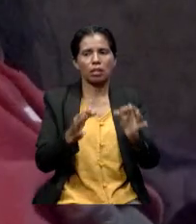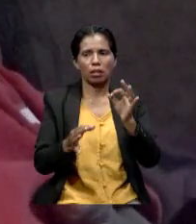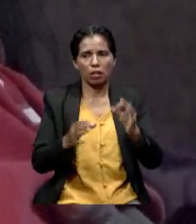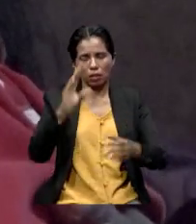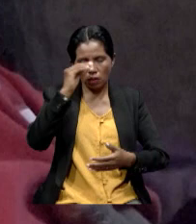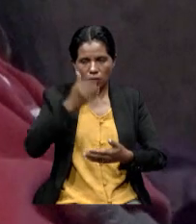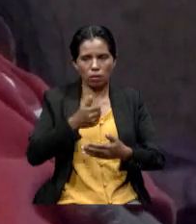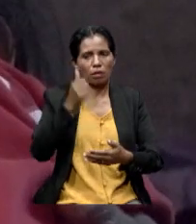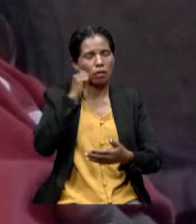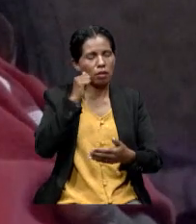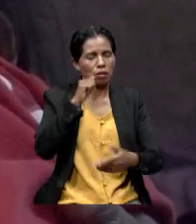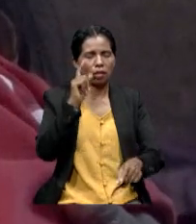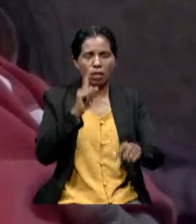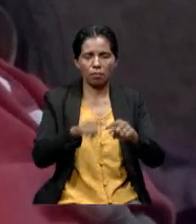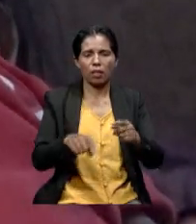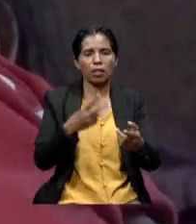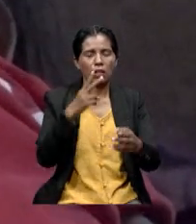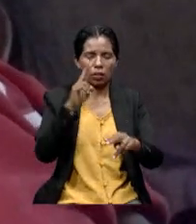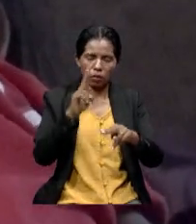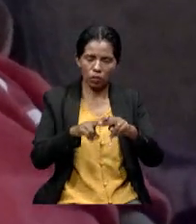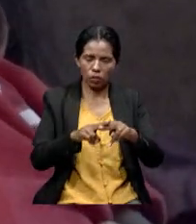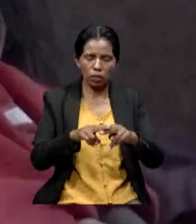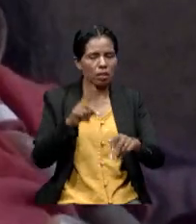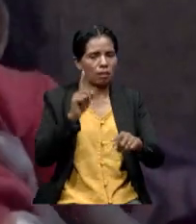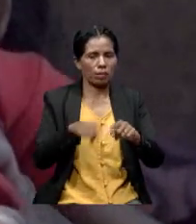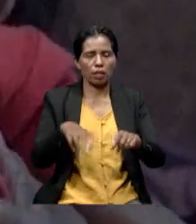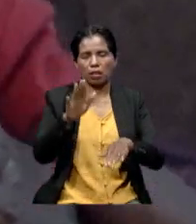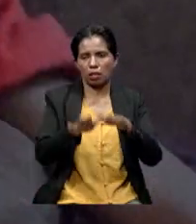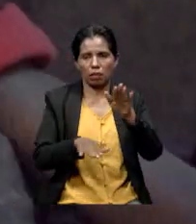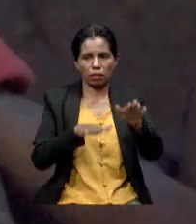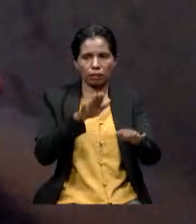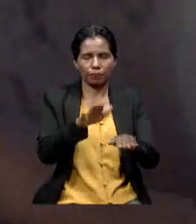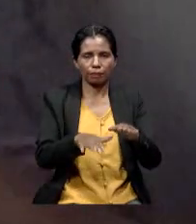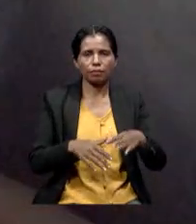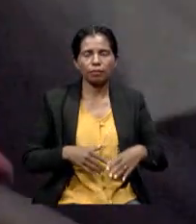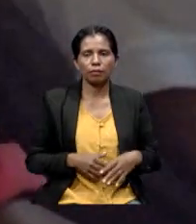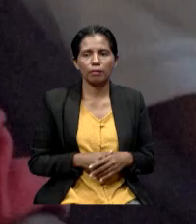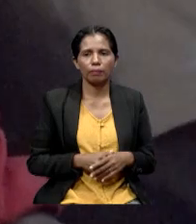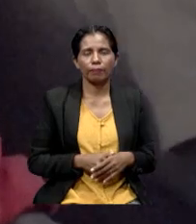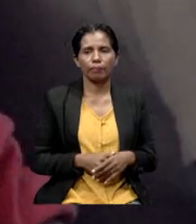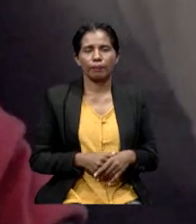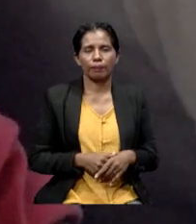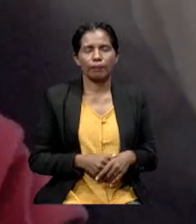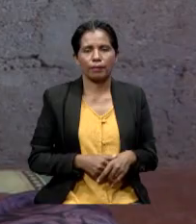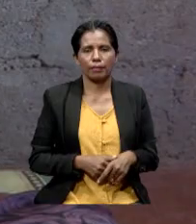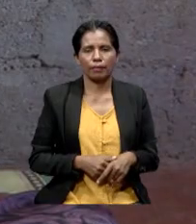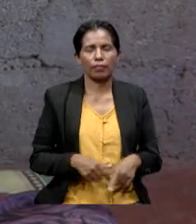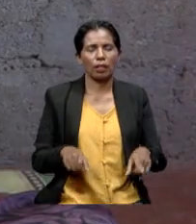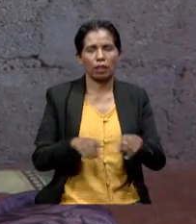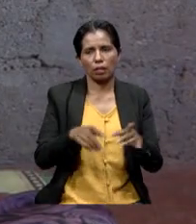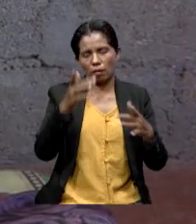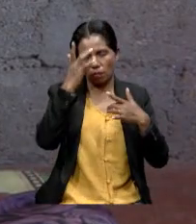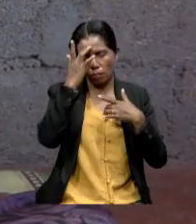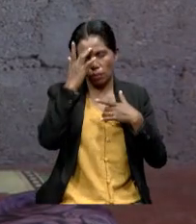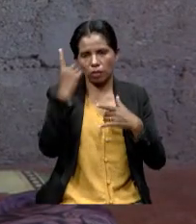oang feto la bele tur no la bele lao. Ni be hansane ni moras ni